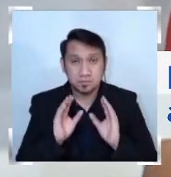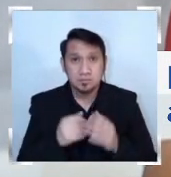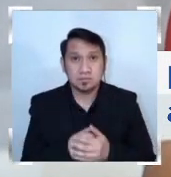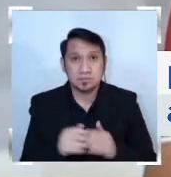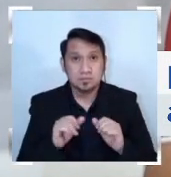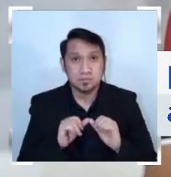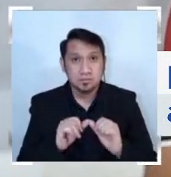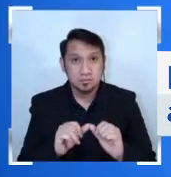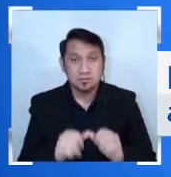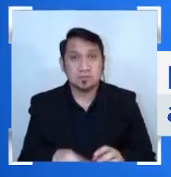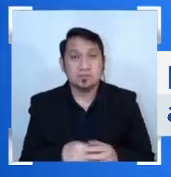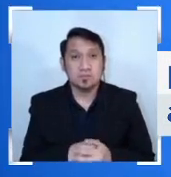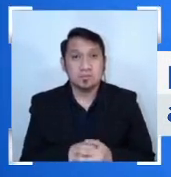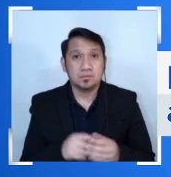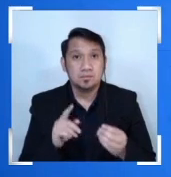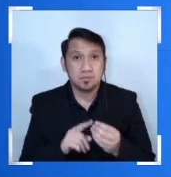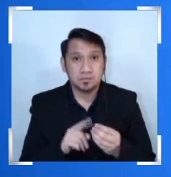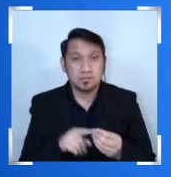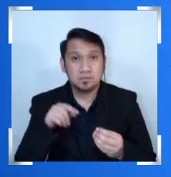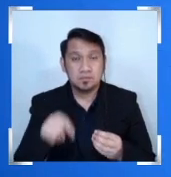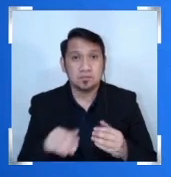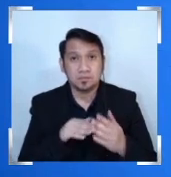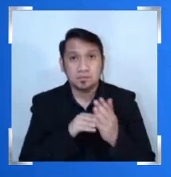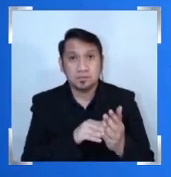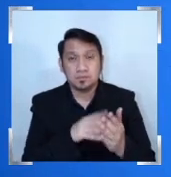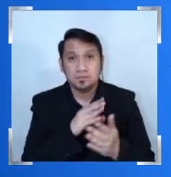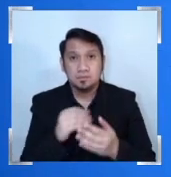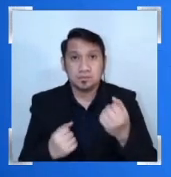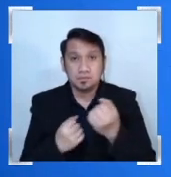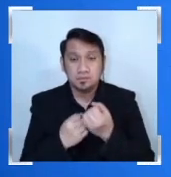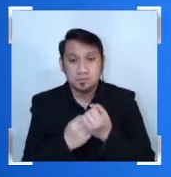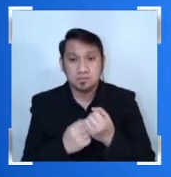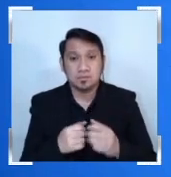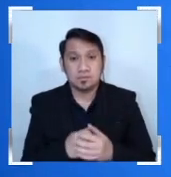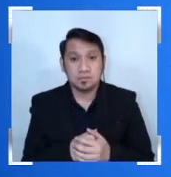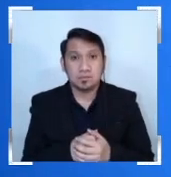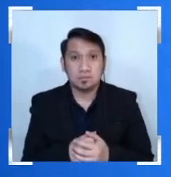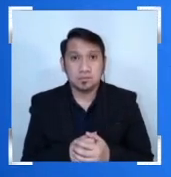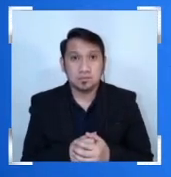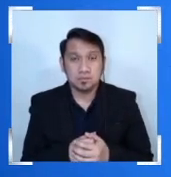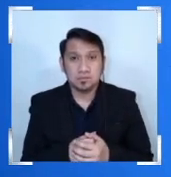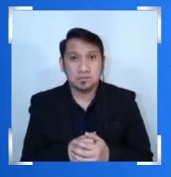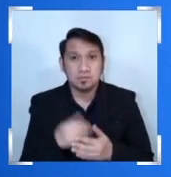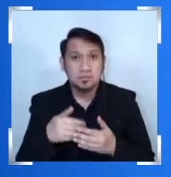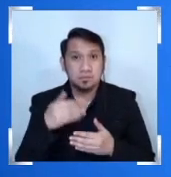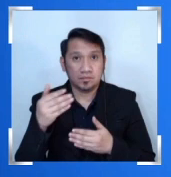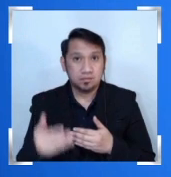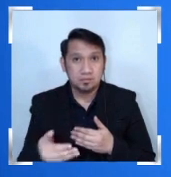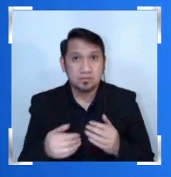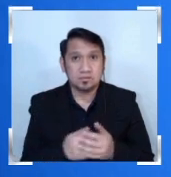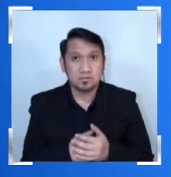din daw ni Bello ang militanteng oposisyon at susuportahan din daw niya ang mga tatayong oposisyon sa susunod na